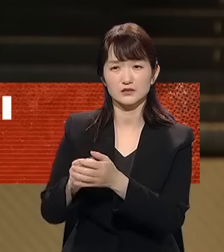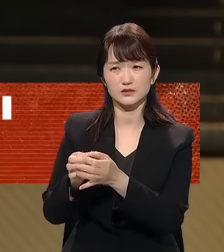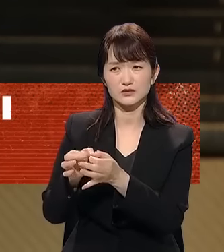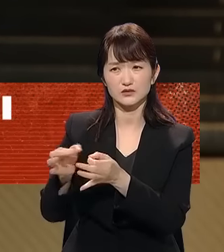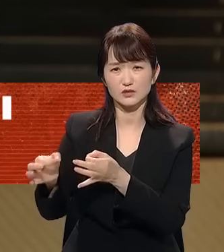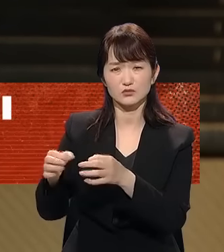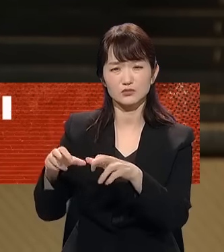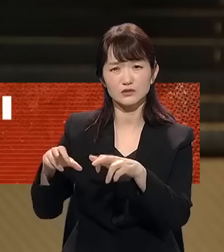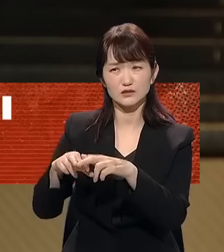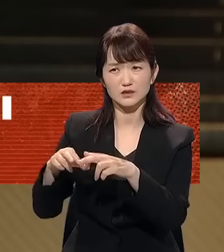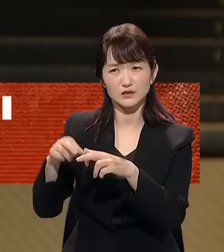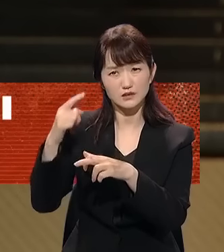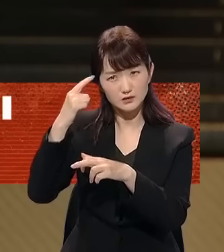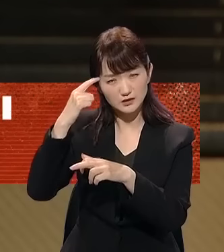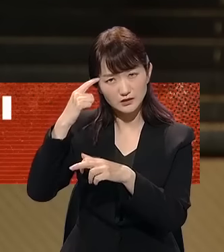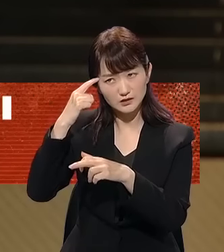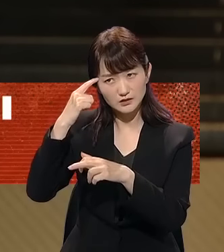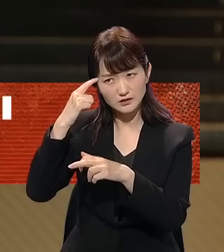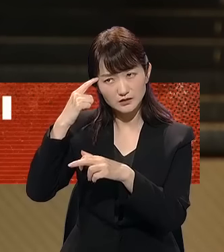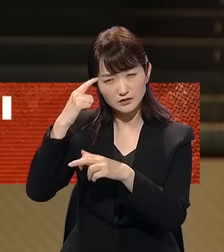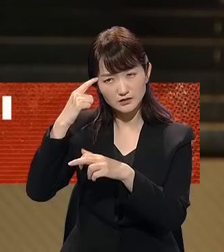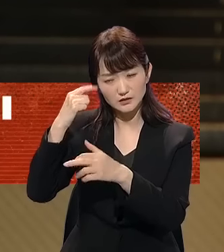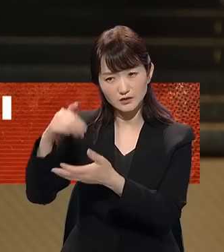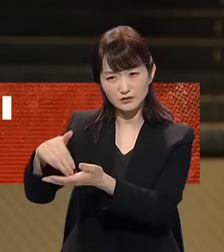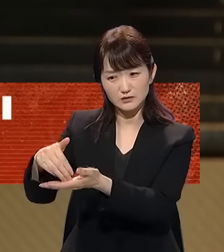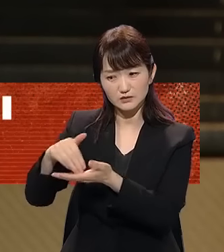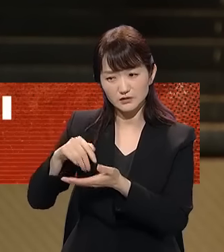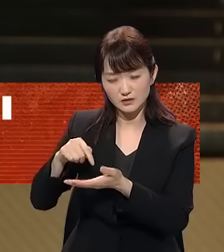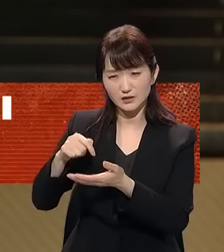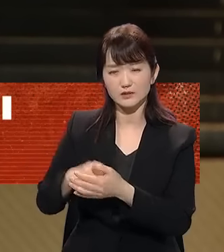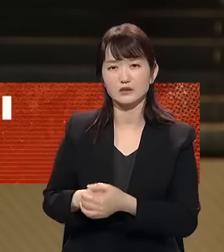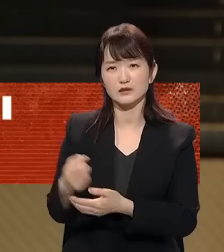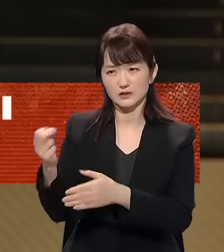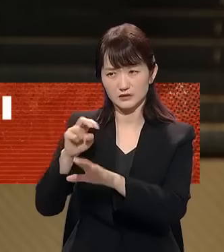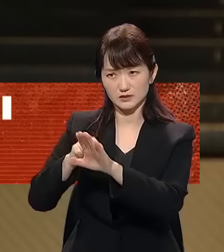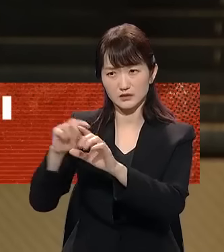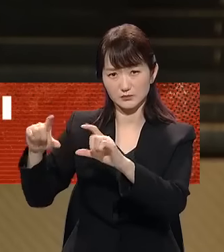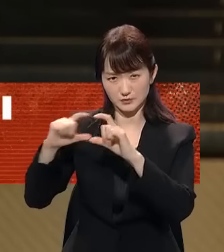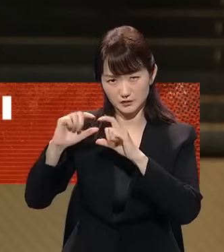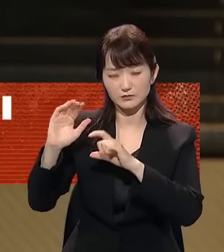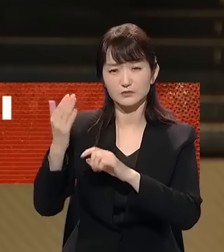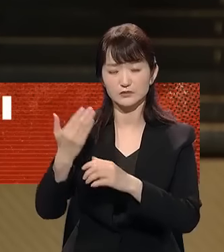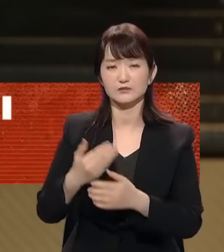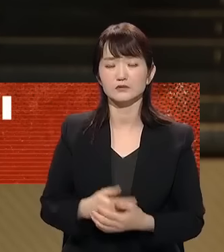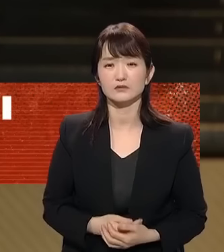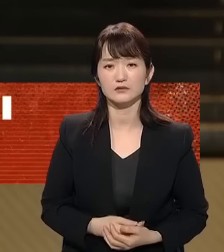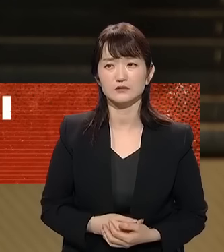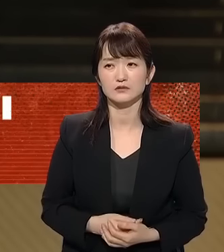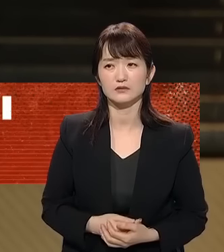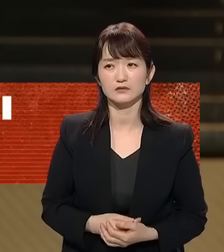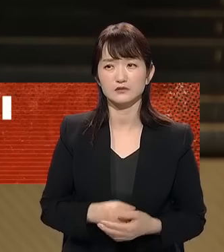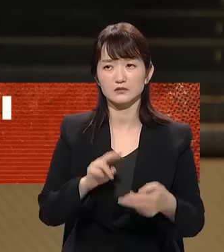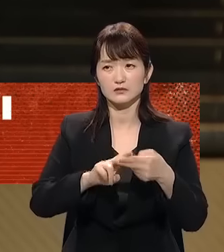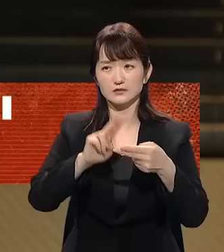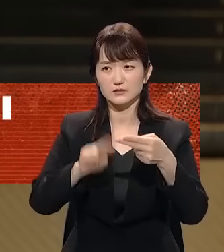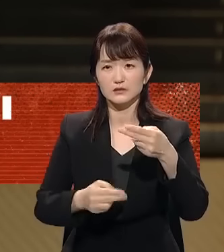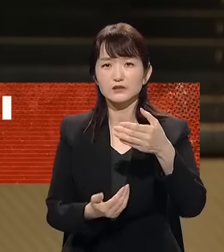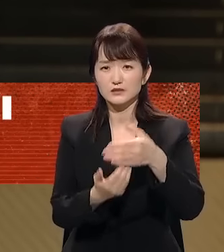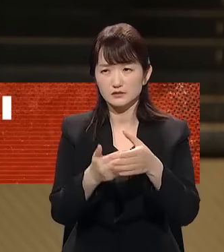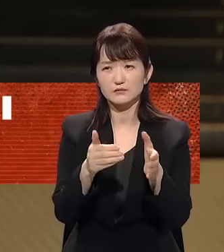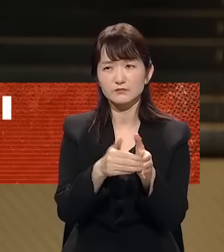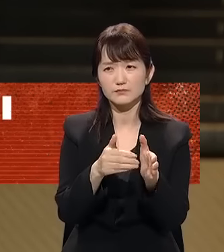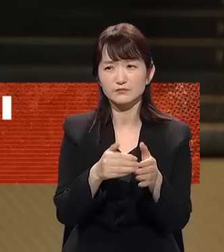다시 진단 받으면 됩니다. 그래서 손해배상 제구도 가능하고요. 그렇지만 이제 형사 사건은 이제 좀 끝났기